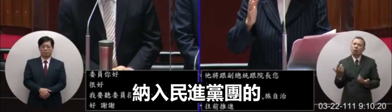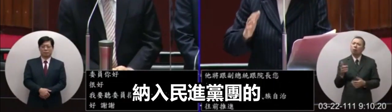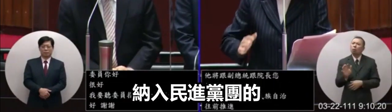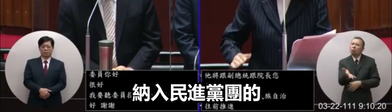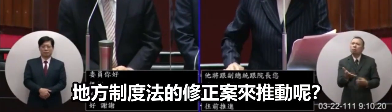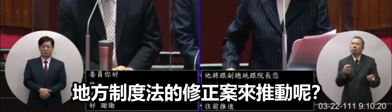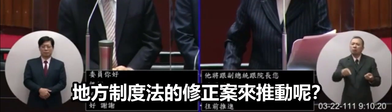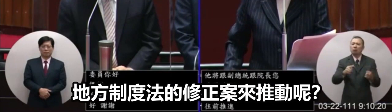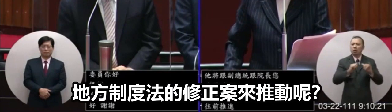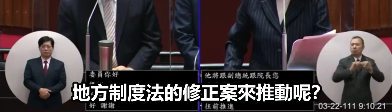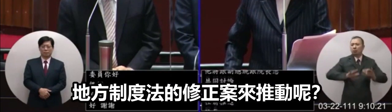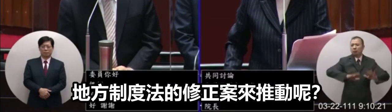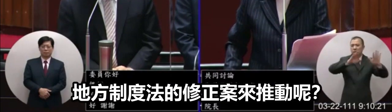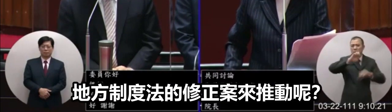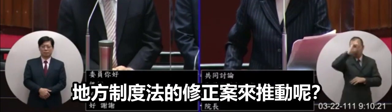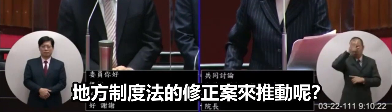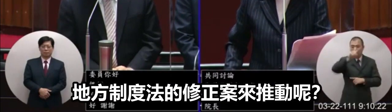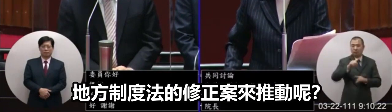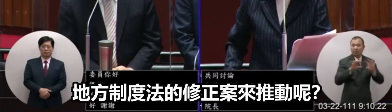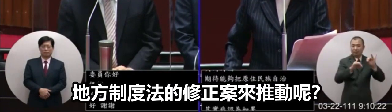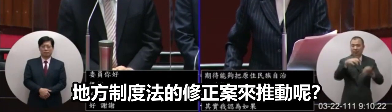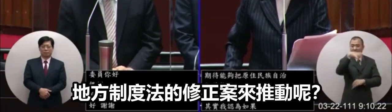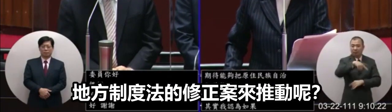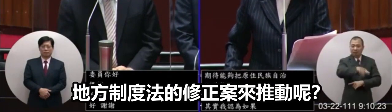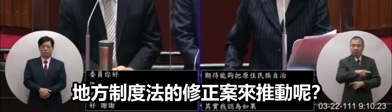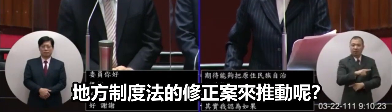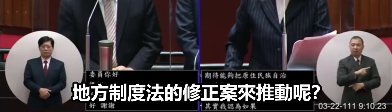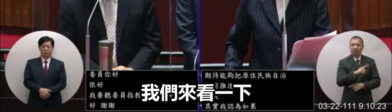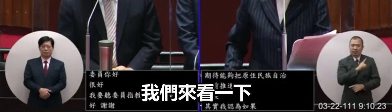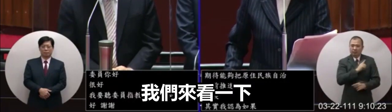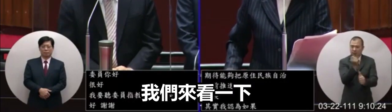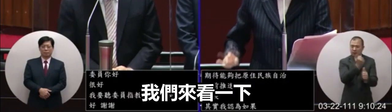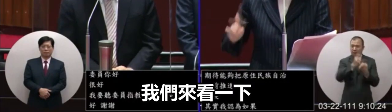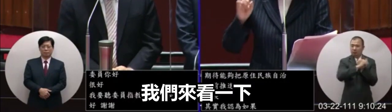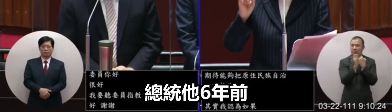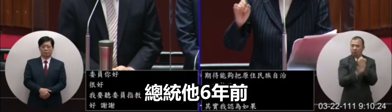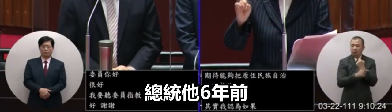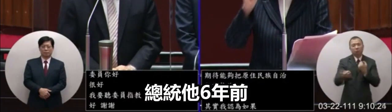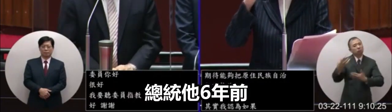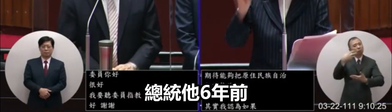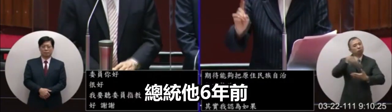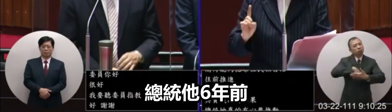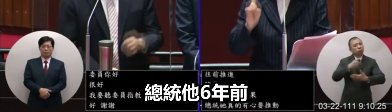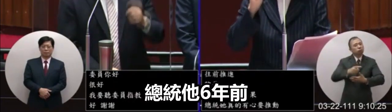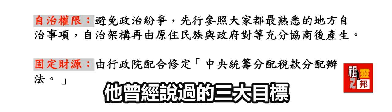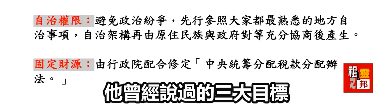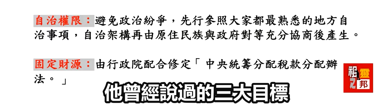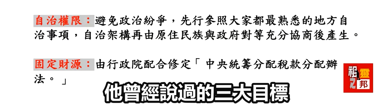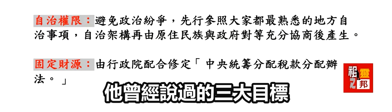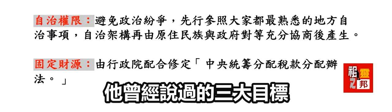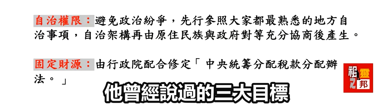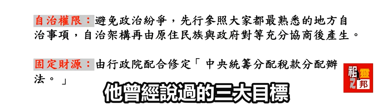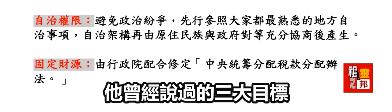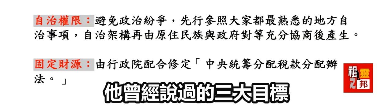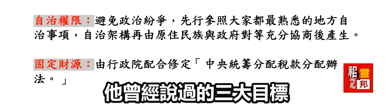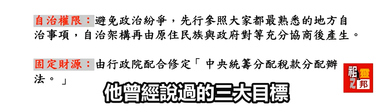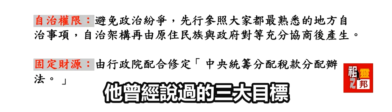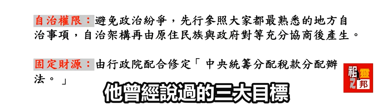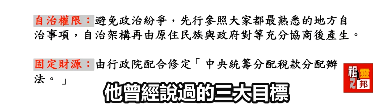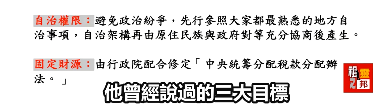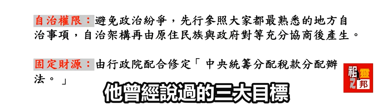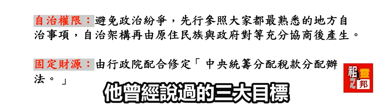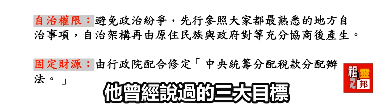进党团的地方制度法的修正案来推动呢？我们来看一下总统他6年前他曾经说过